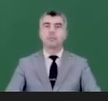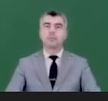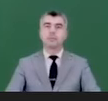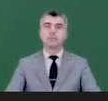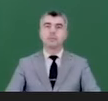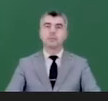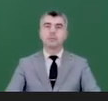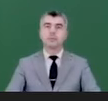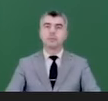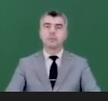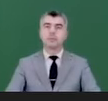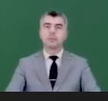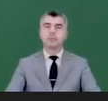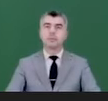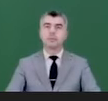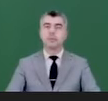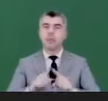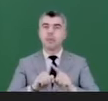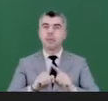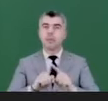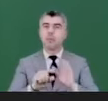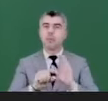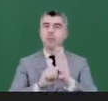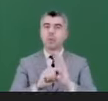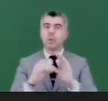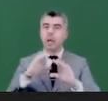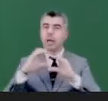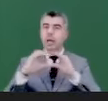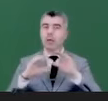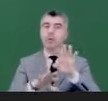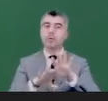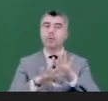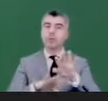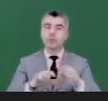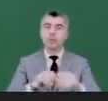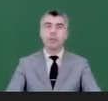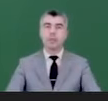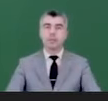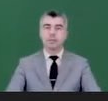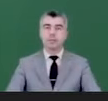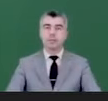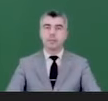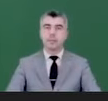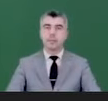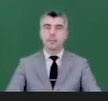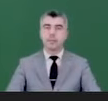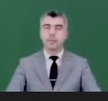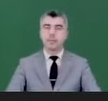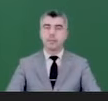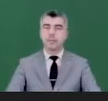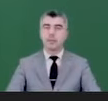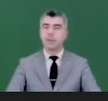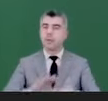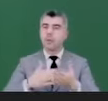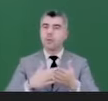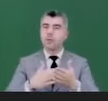فبخصوص الموضوع ديال الحوار الاجتماعي بما انه اخذ نصيب الاسد